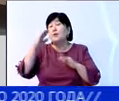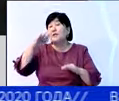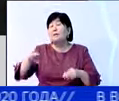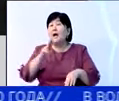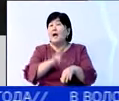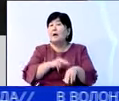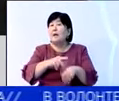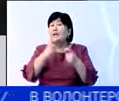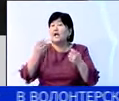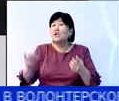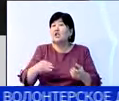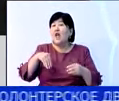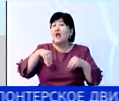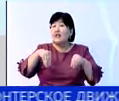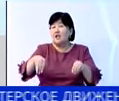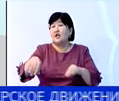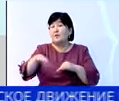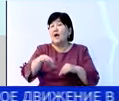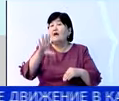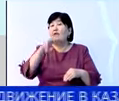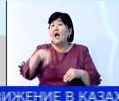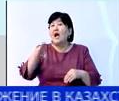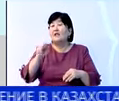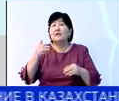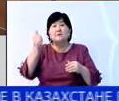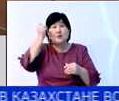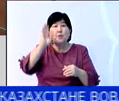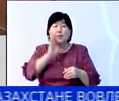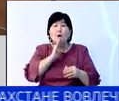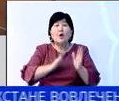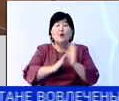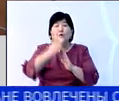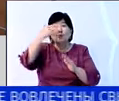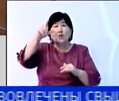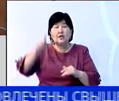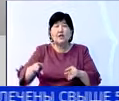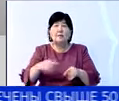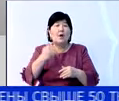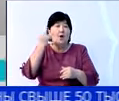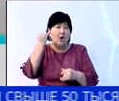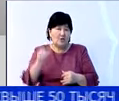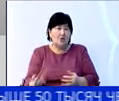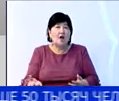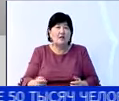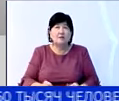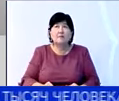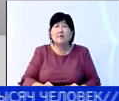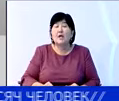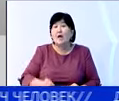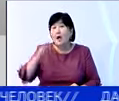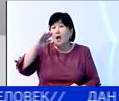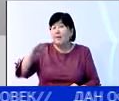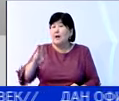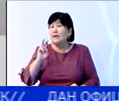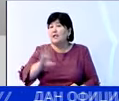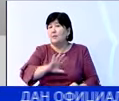полиции сообщили жители дачного массива. Владик совсем не помнит маму. Рос у чужого человека, отощал. Мальчик не